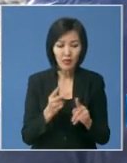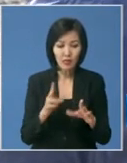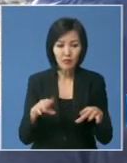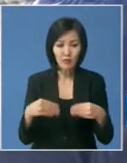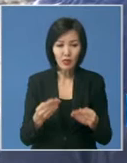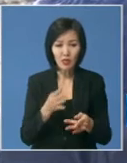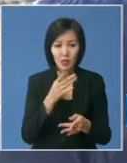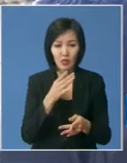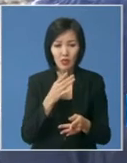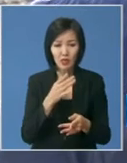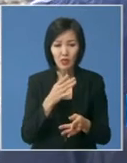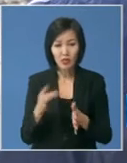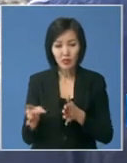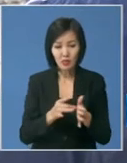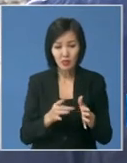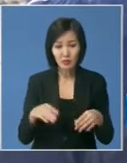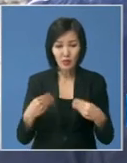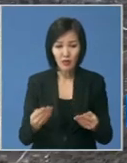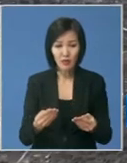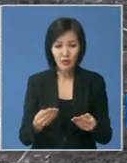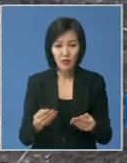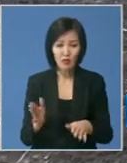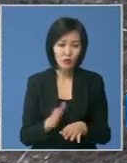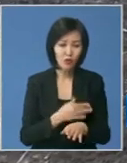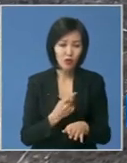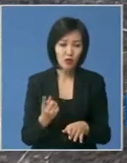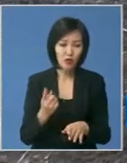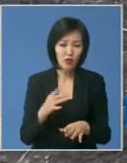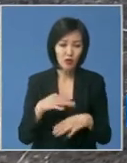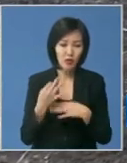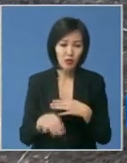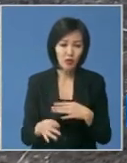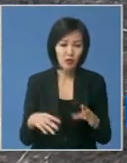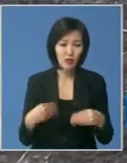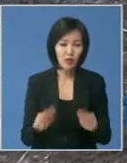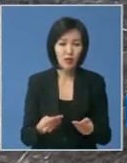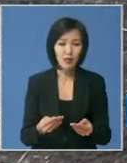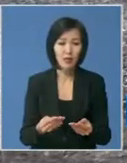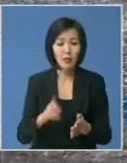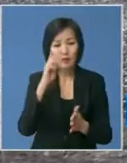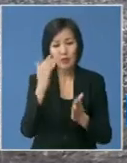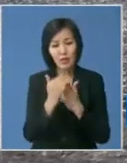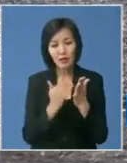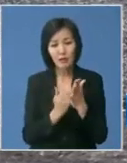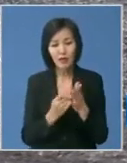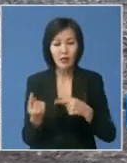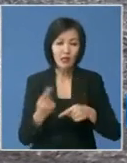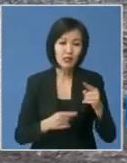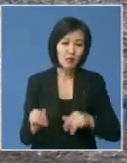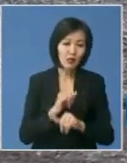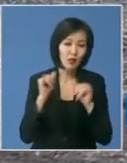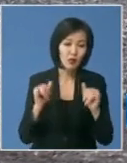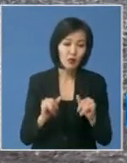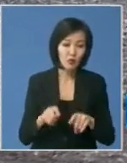ақша уақытында келіп жетсе, бізге өте көп көмек болады. Жалпы Талдықорғанда мемлекеттік бағдарлама аясында 110 адамның кәсібін дөңгелету үшін